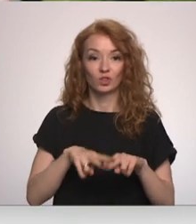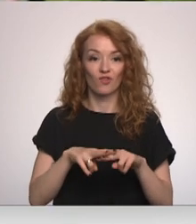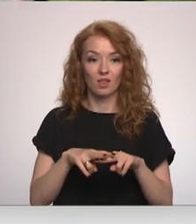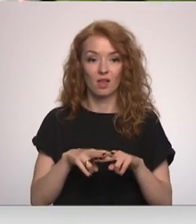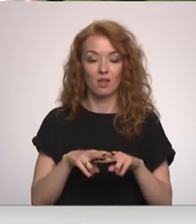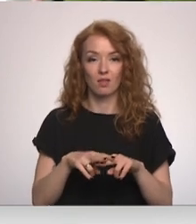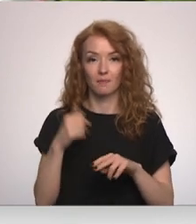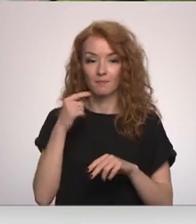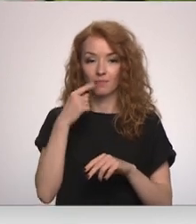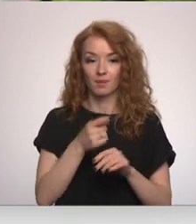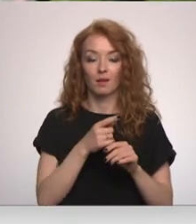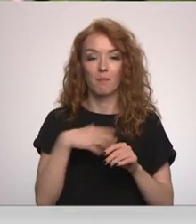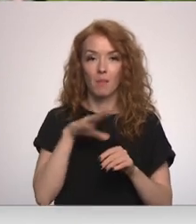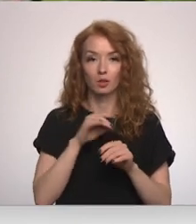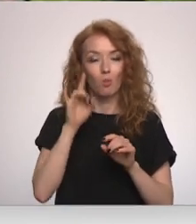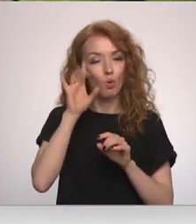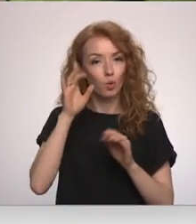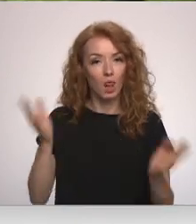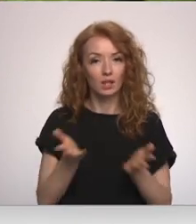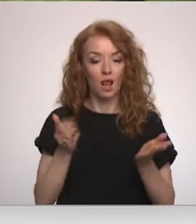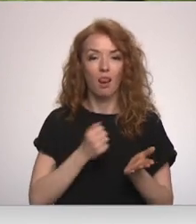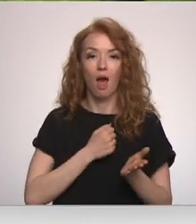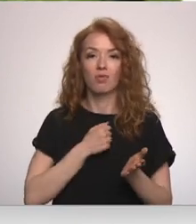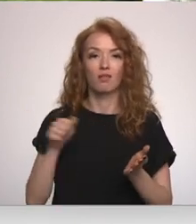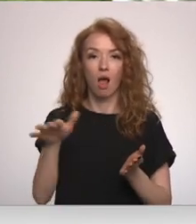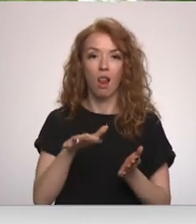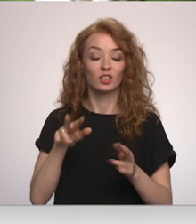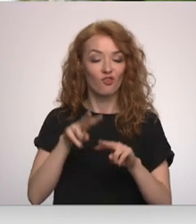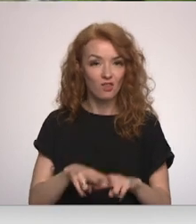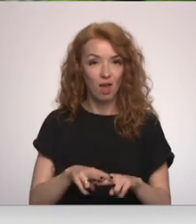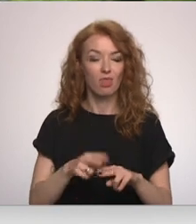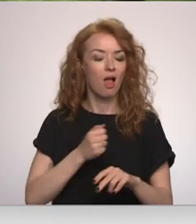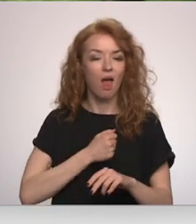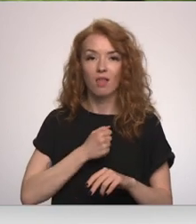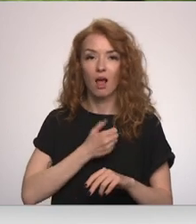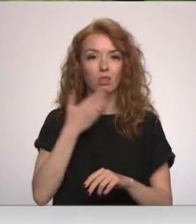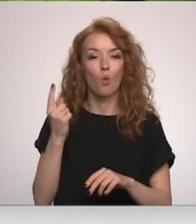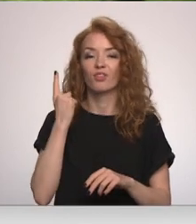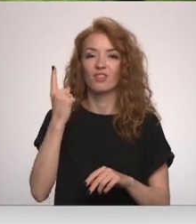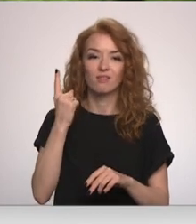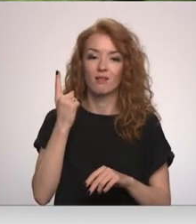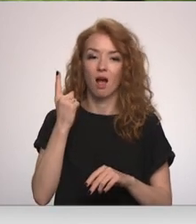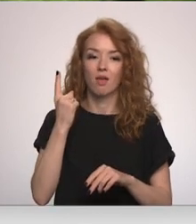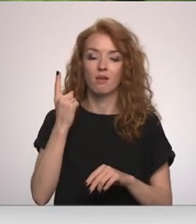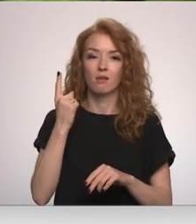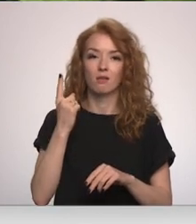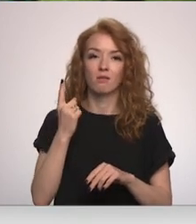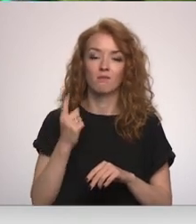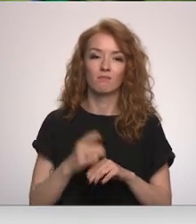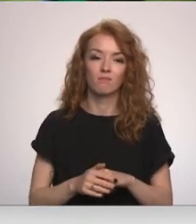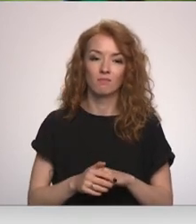Zami tos akcijas mēs popularizējam Latgaļas tos vītas, ka Latgaļa nav tikai,